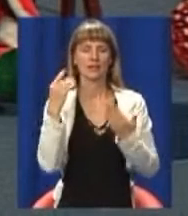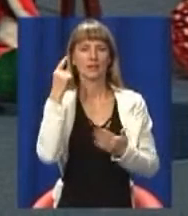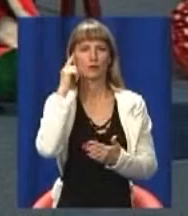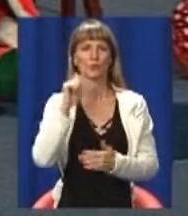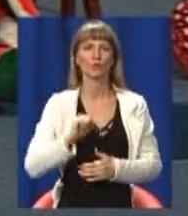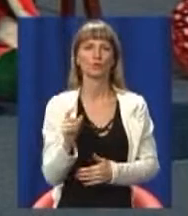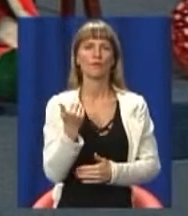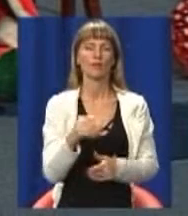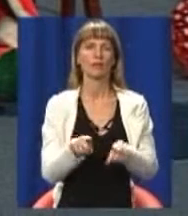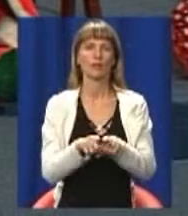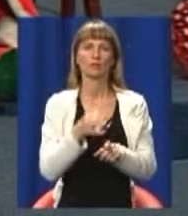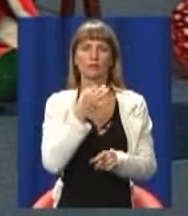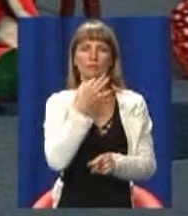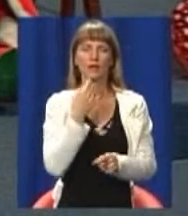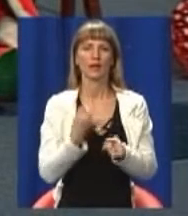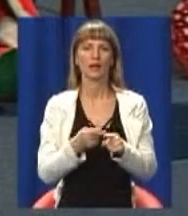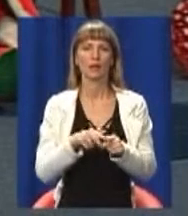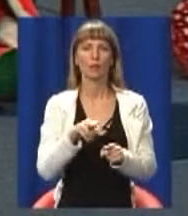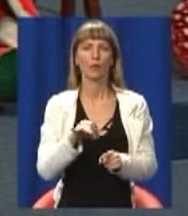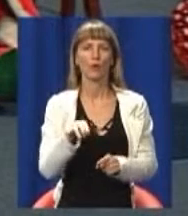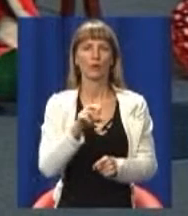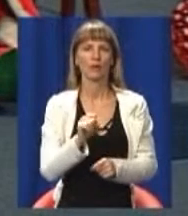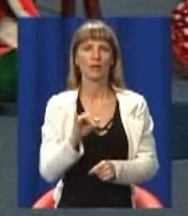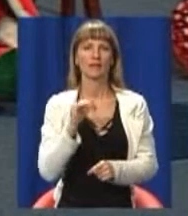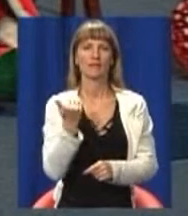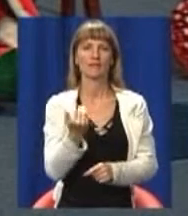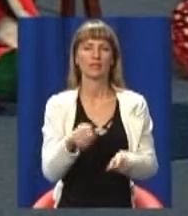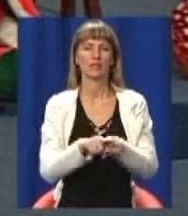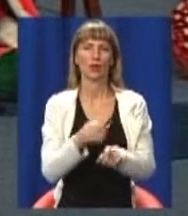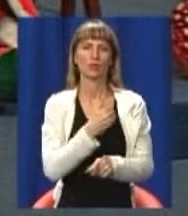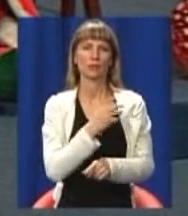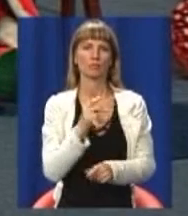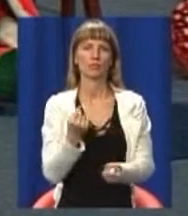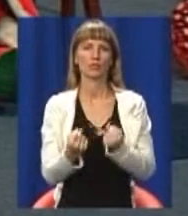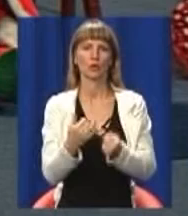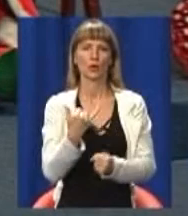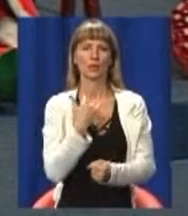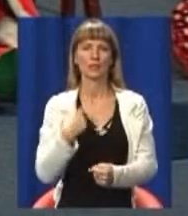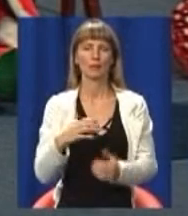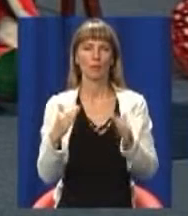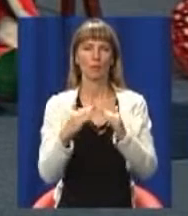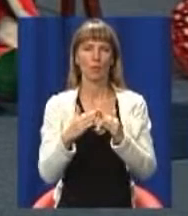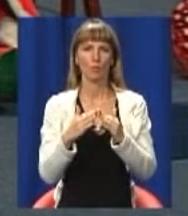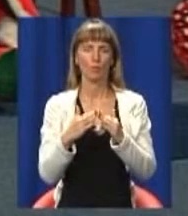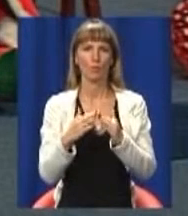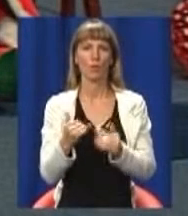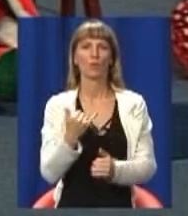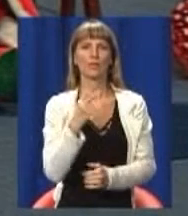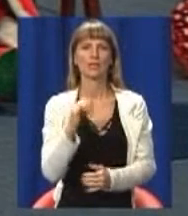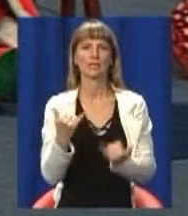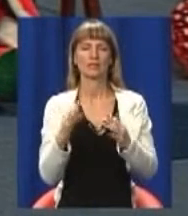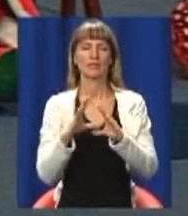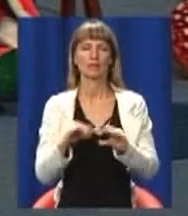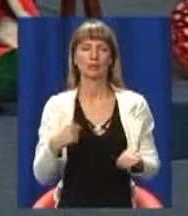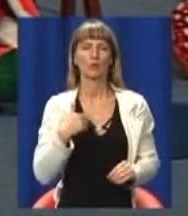Гадаємо, друзі, що вам також сподобалася ця порода. І ви також її хотіли б тримати у себе вдома. Ну, у нас на сьогодні